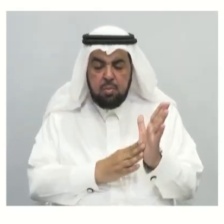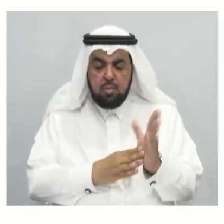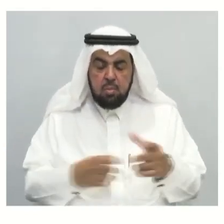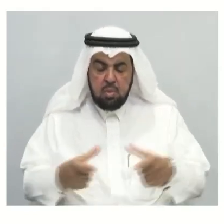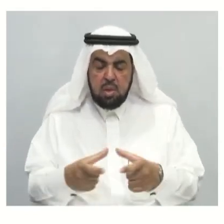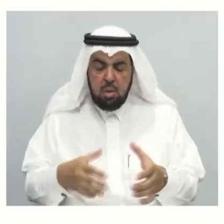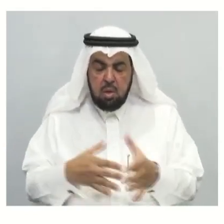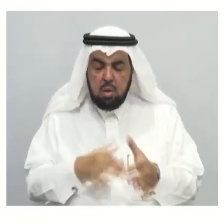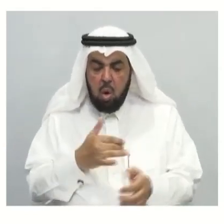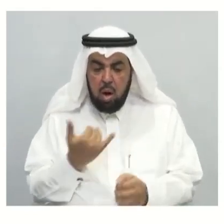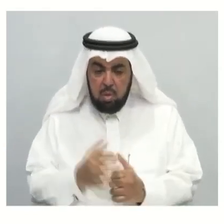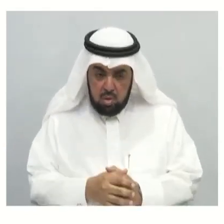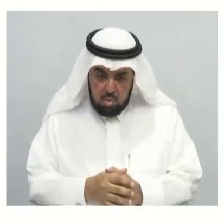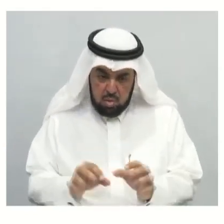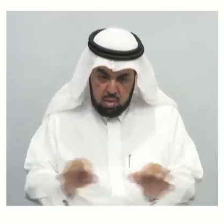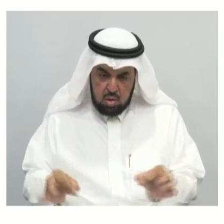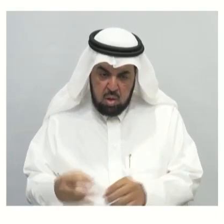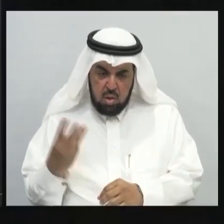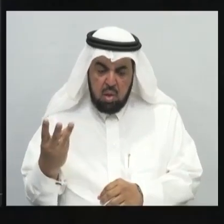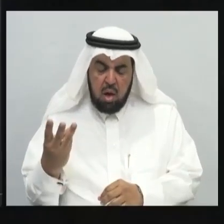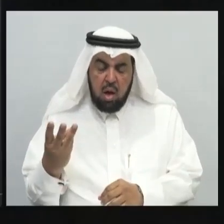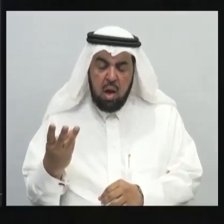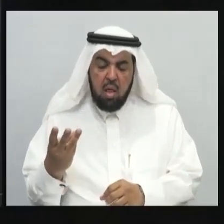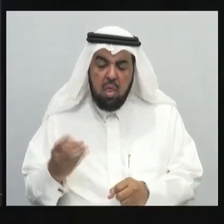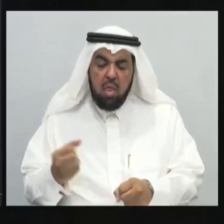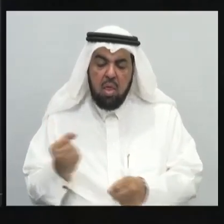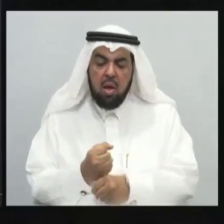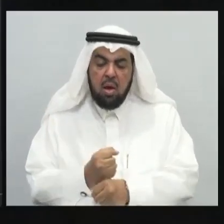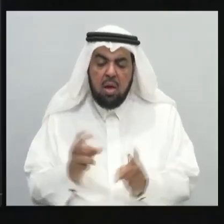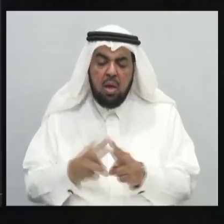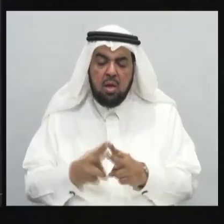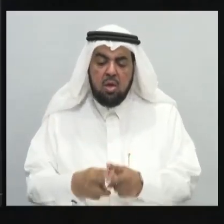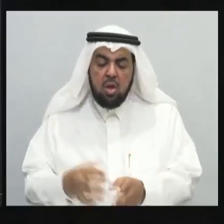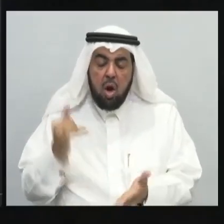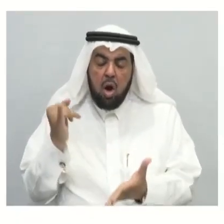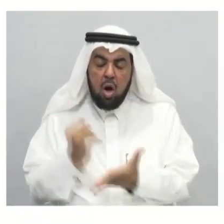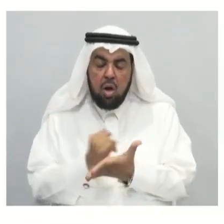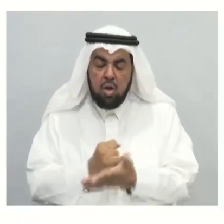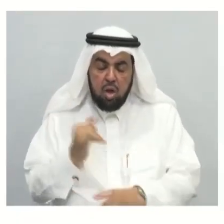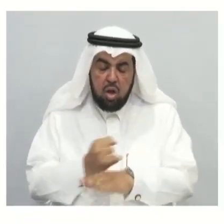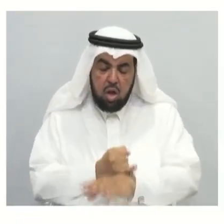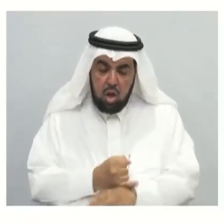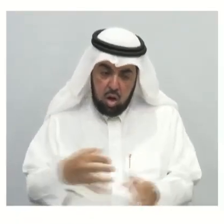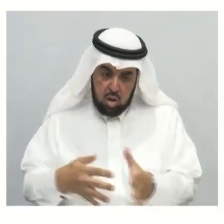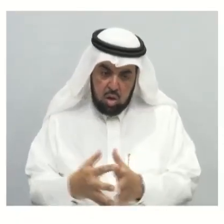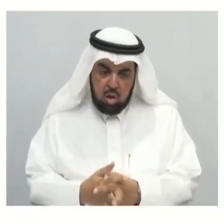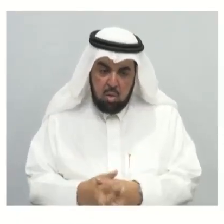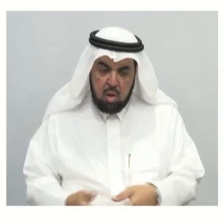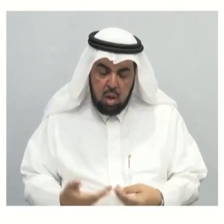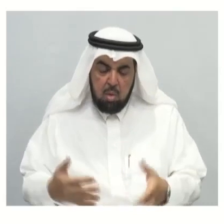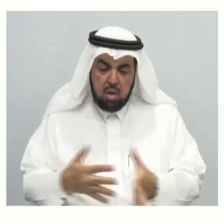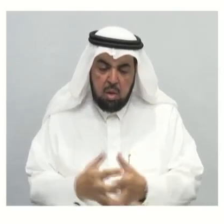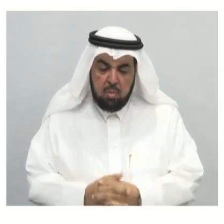ماذا على انشاء ثلاثه اجهزه رئيسه للجامعه تابعه لماذا